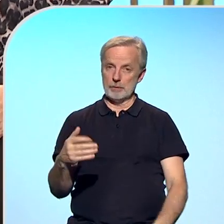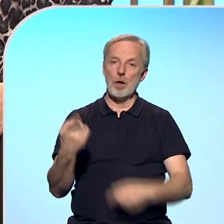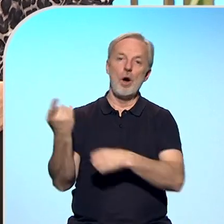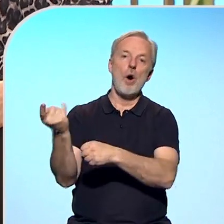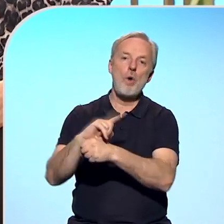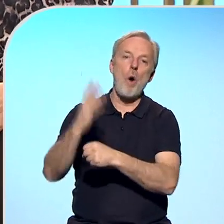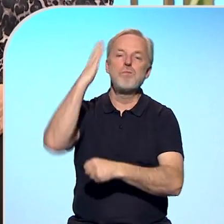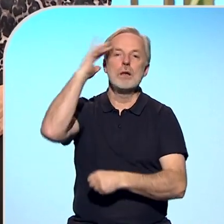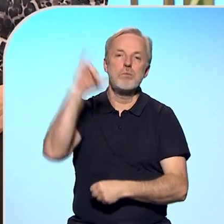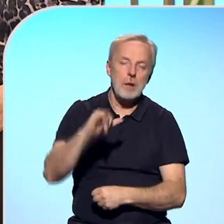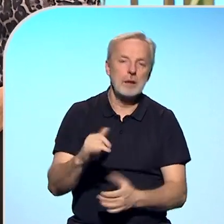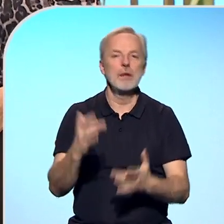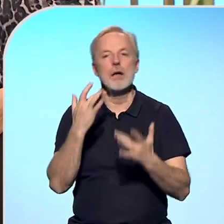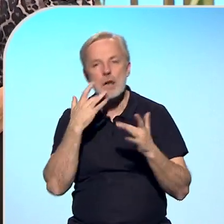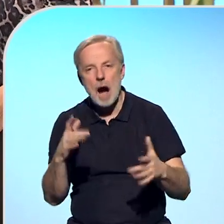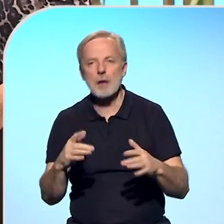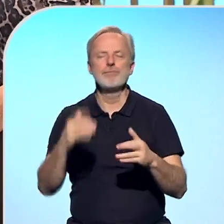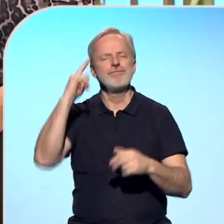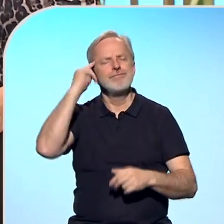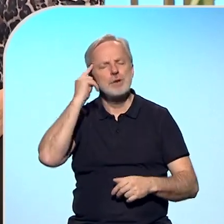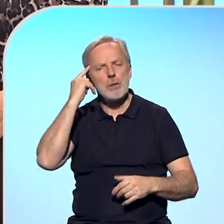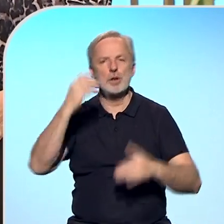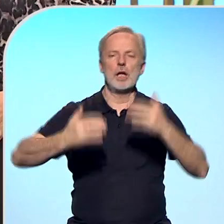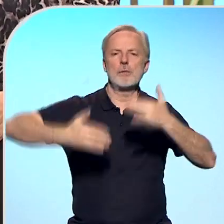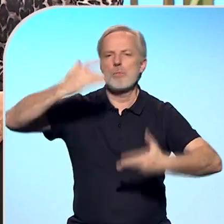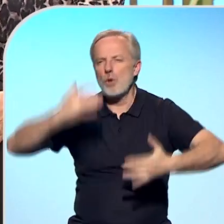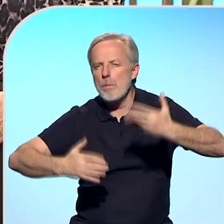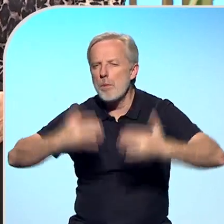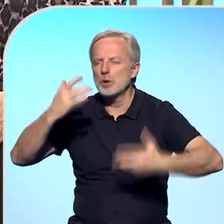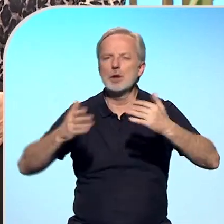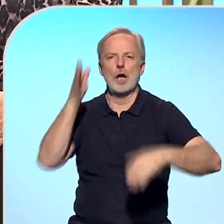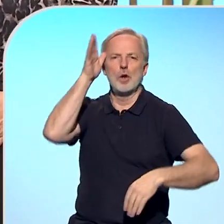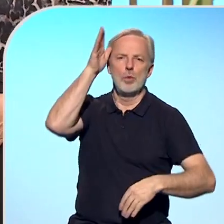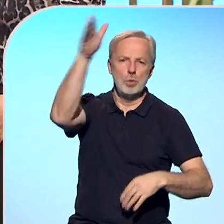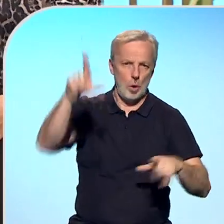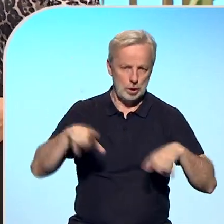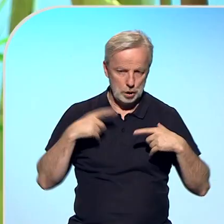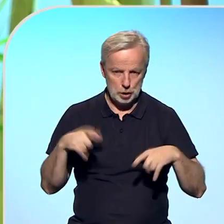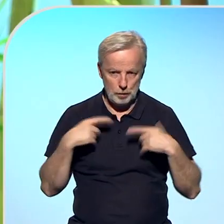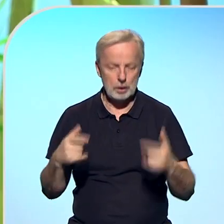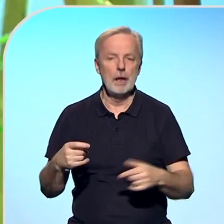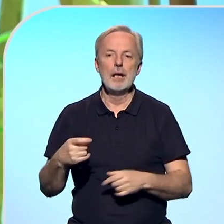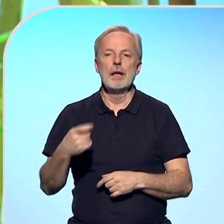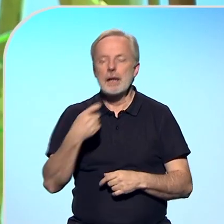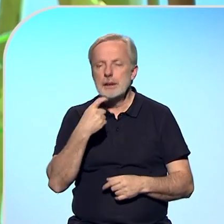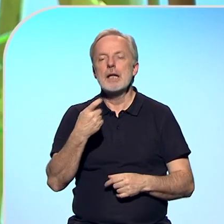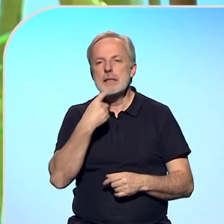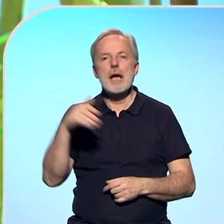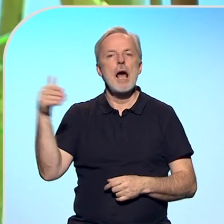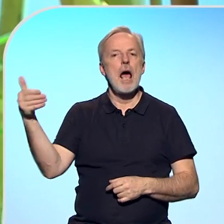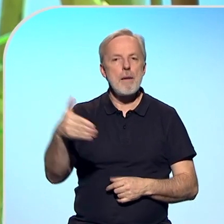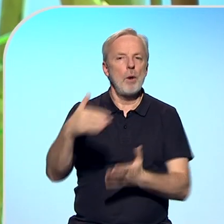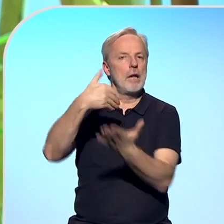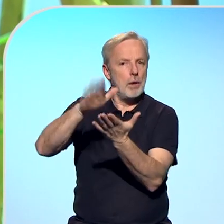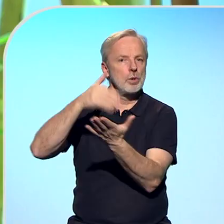vlastně správně nastavit vůbec nějaký svůj finanční život, tak aby hypotéka nás úplně nezničila a aby naopak sloužila tak, jak sloužit